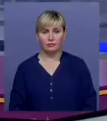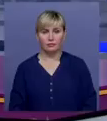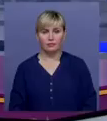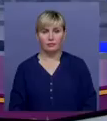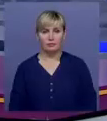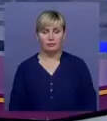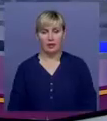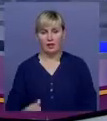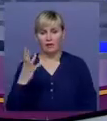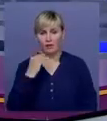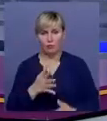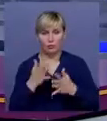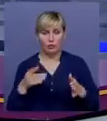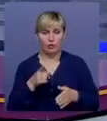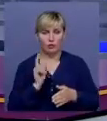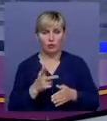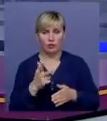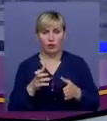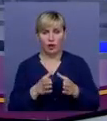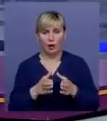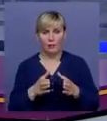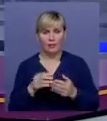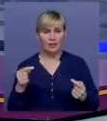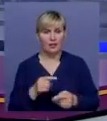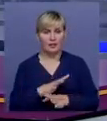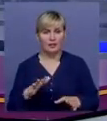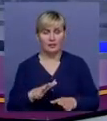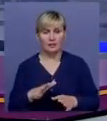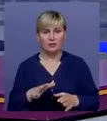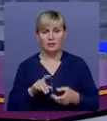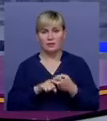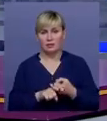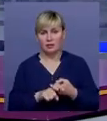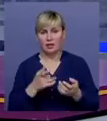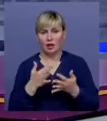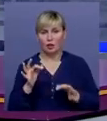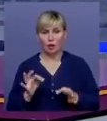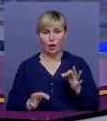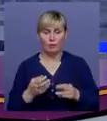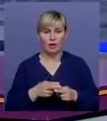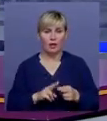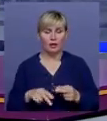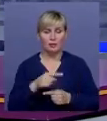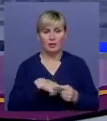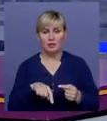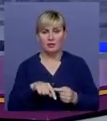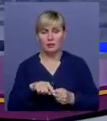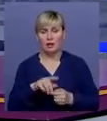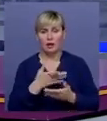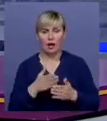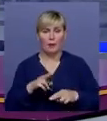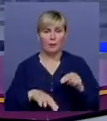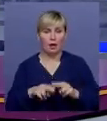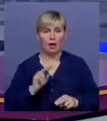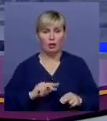в алматы более 1300 компании не соответствует санитарно эпидемиологических объекты которые возобновили